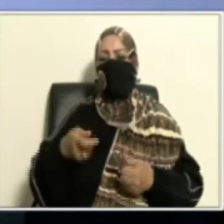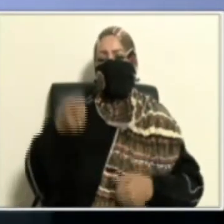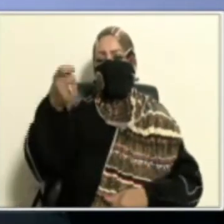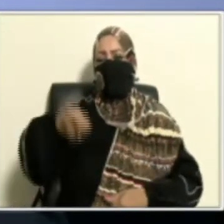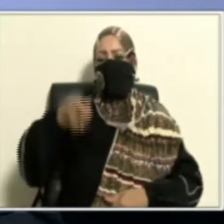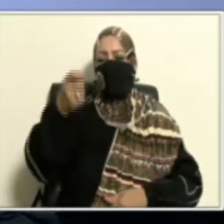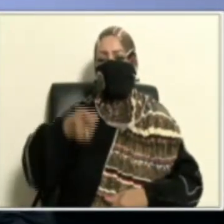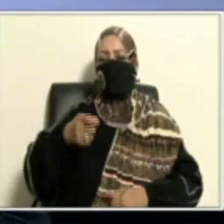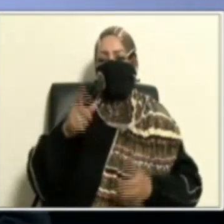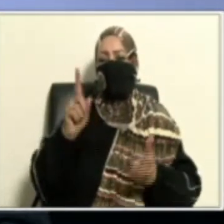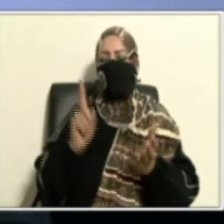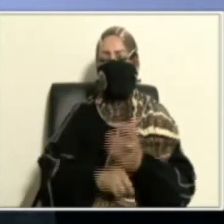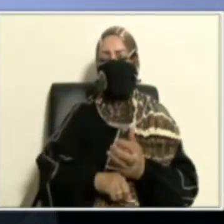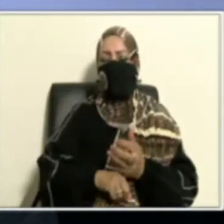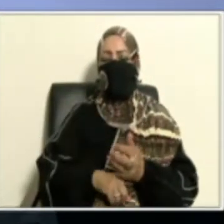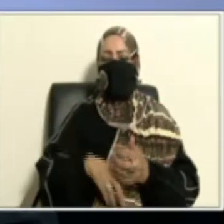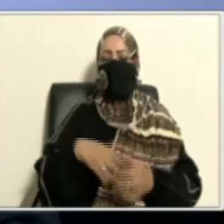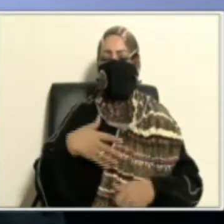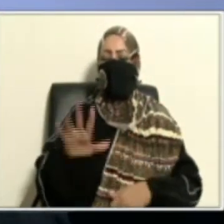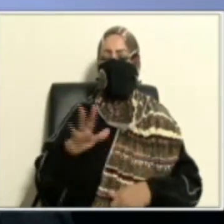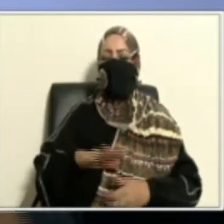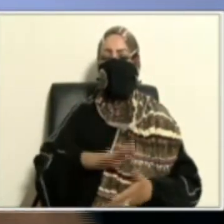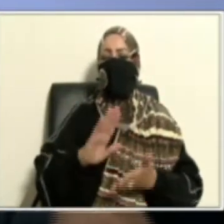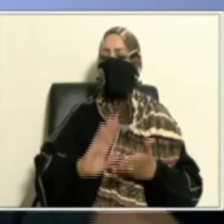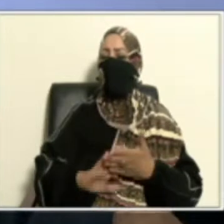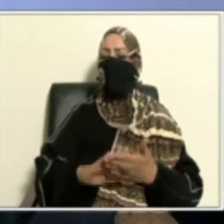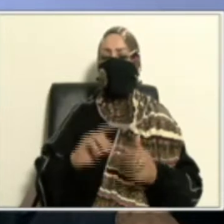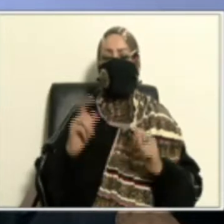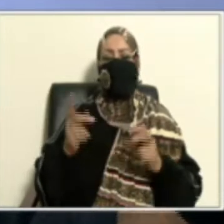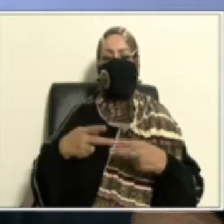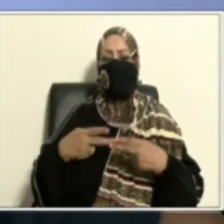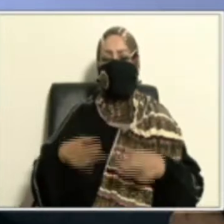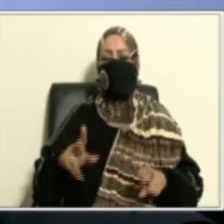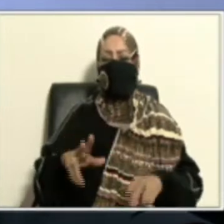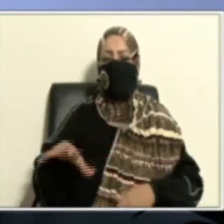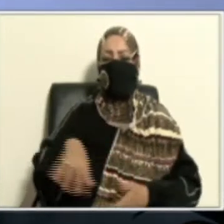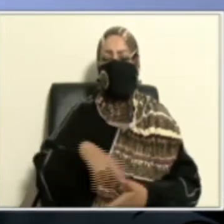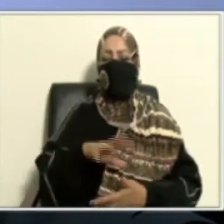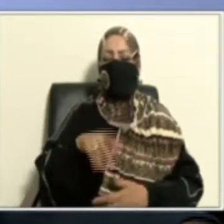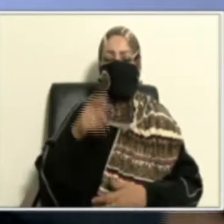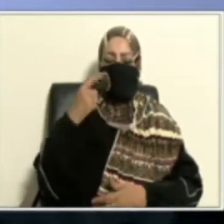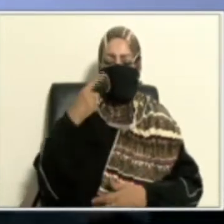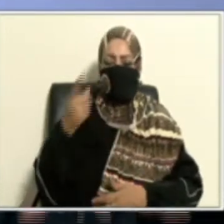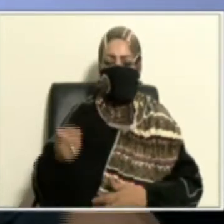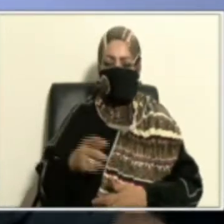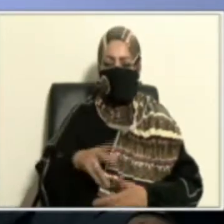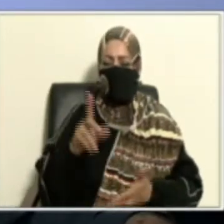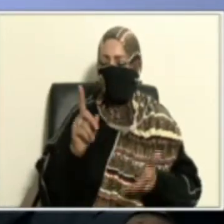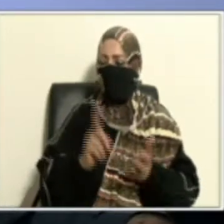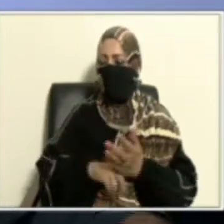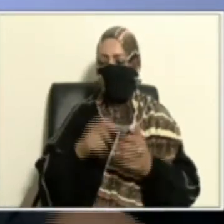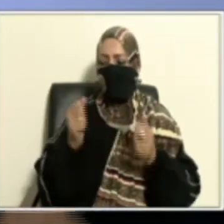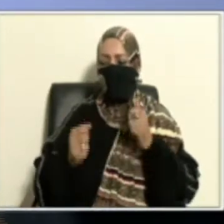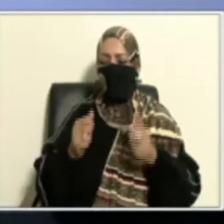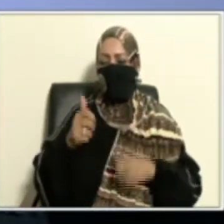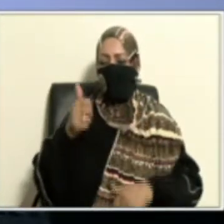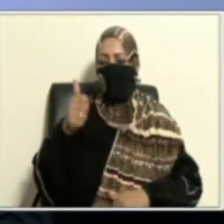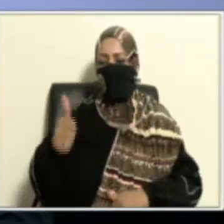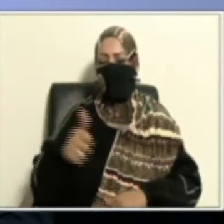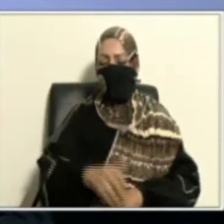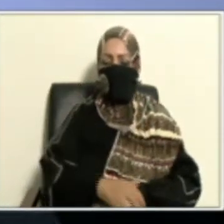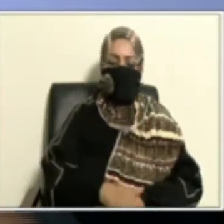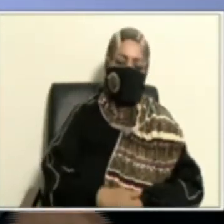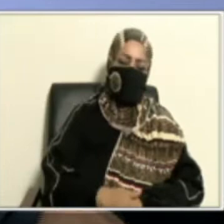السيارة ما عليكش أي شرط ثاني. لأن نعرف أن فيه مصرف الوحدة فيه لجنة شرعية أعرف حتى أعضائها